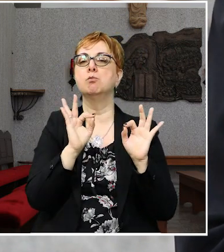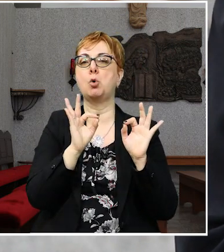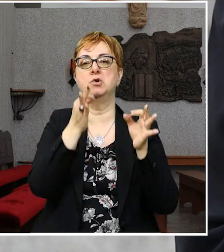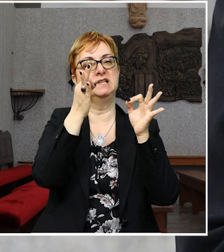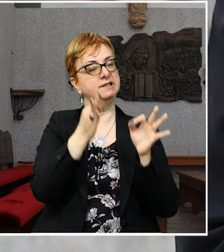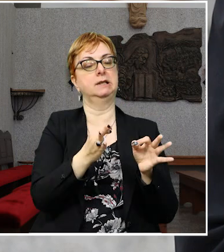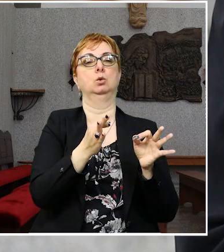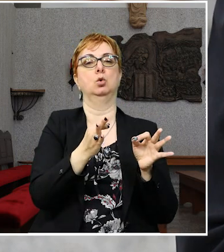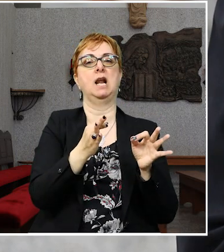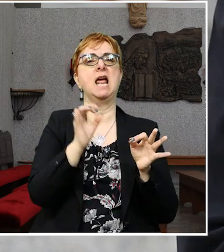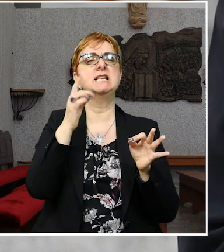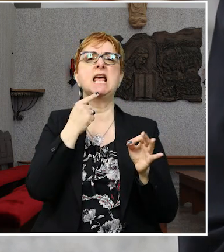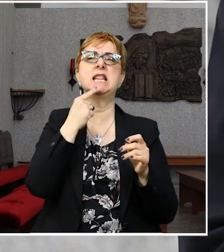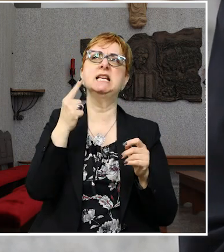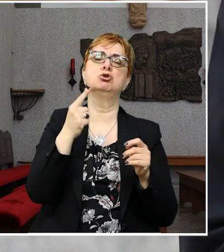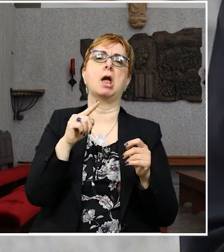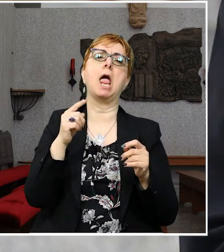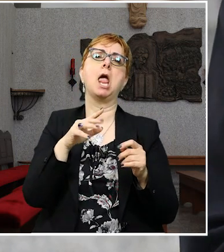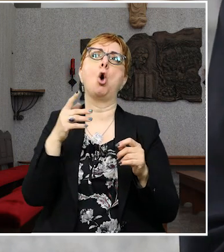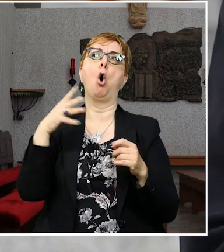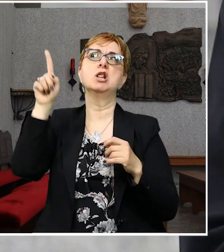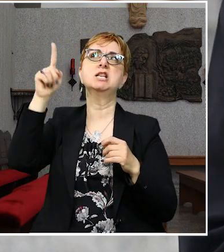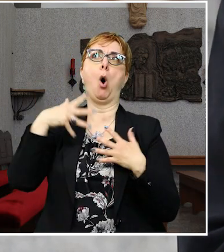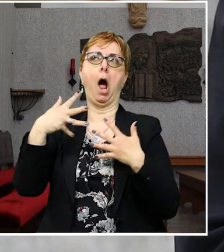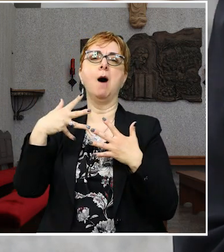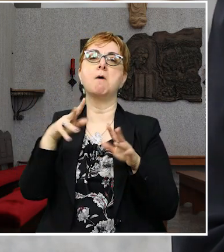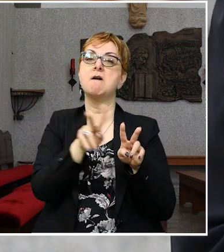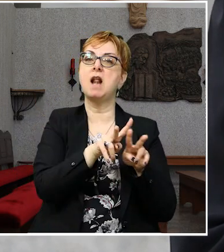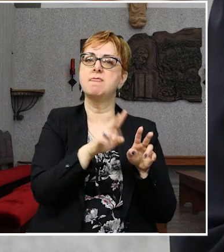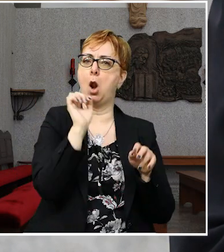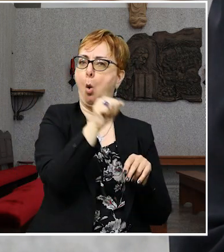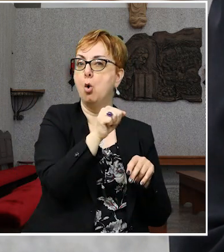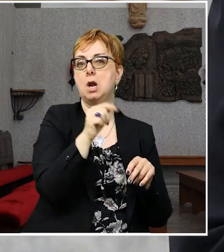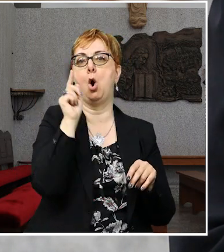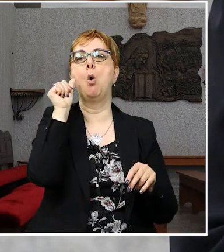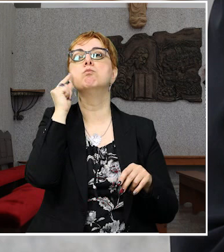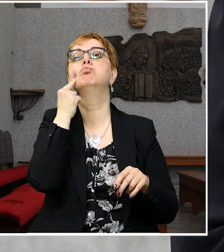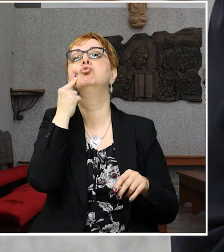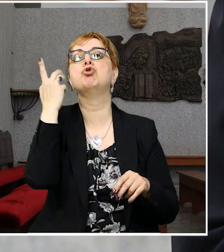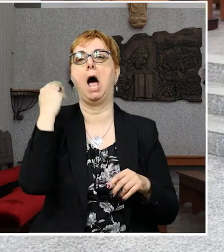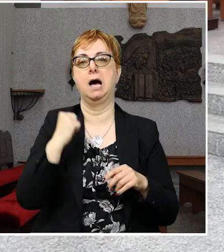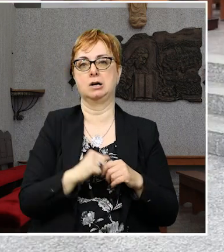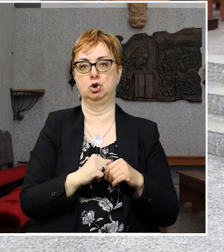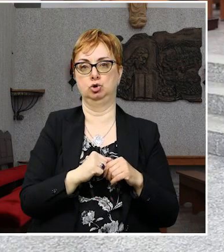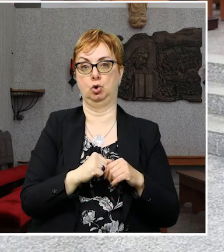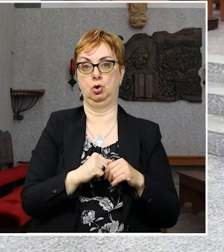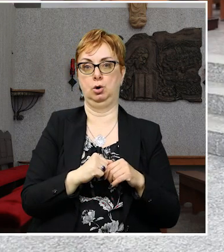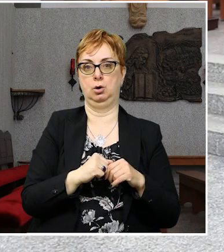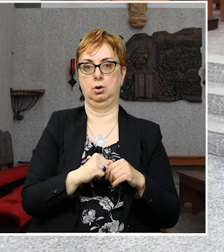Se uno dice «Io amo Dio» e odia suo fratello, è un bugiardo.